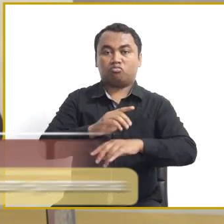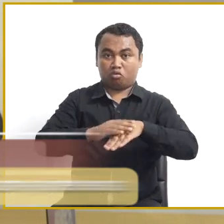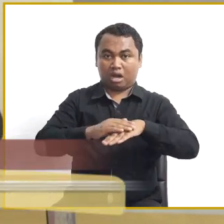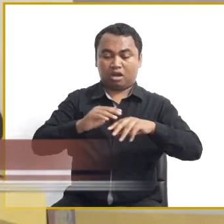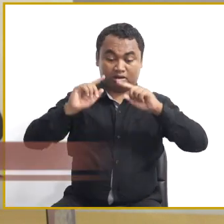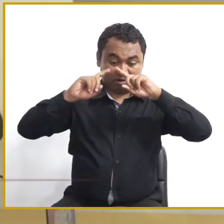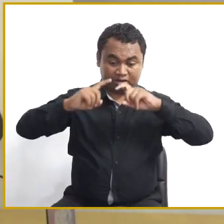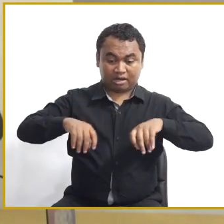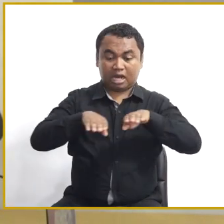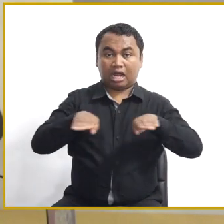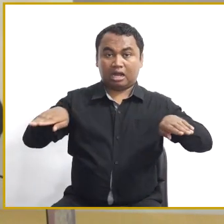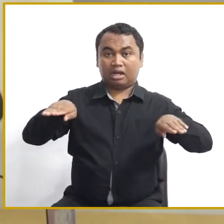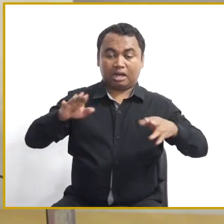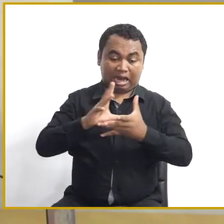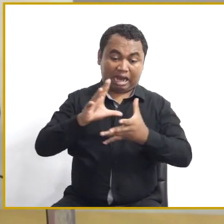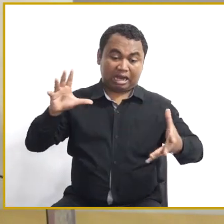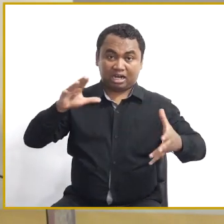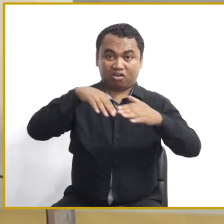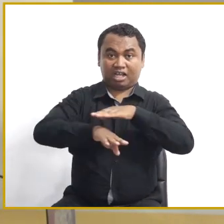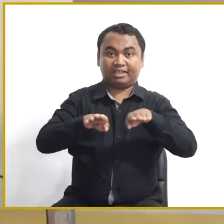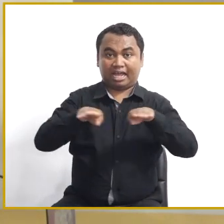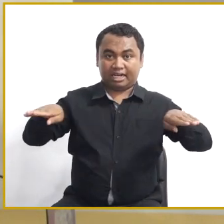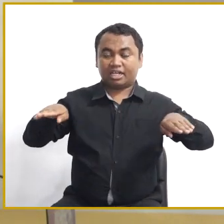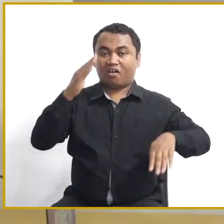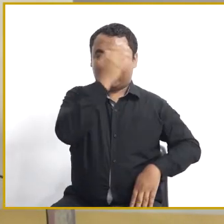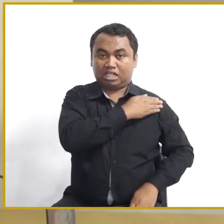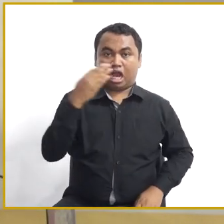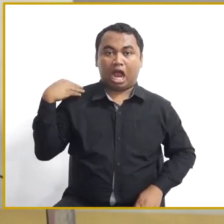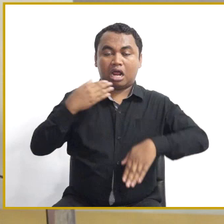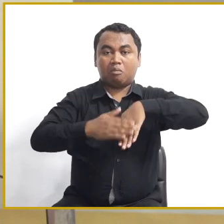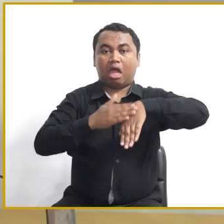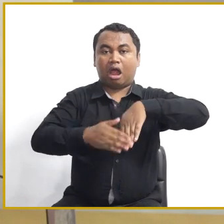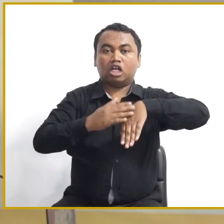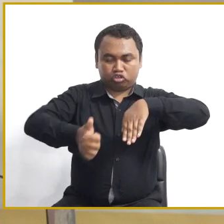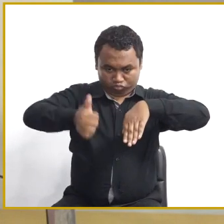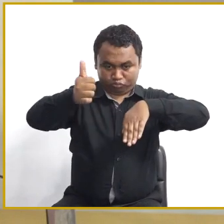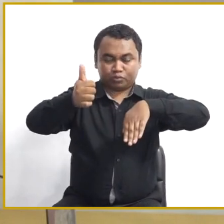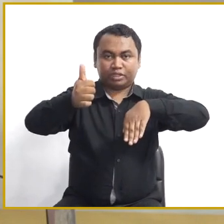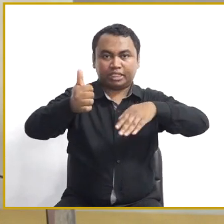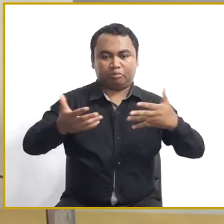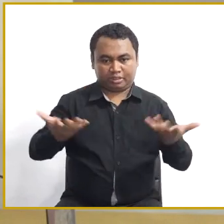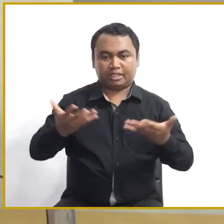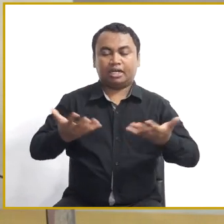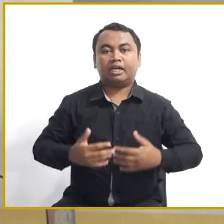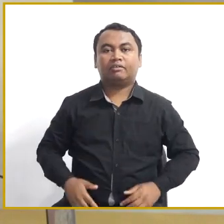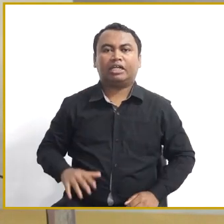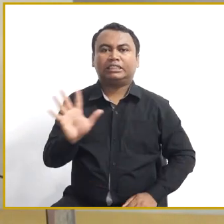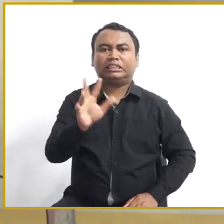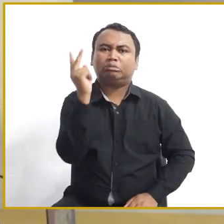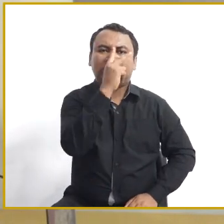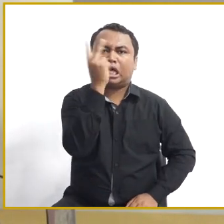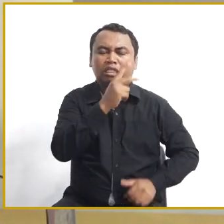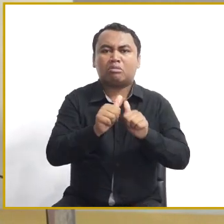fitrandrahana ny arena kibon'ny tany, dia ny fanjakana malagasy no andray an-tanana, fa tsy hoe hitady